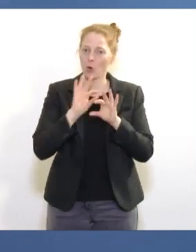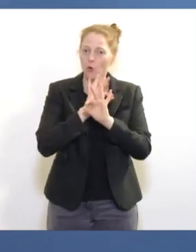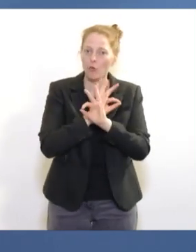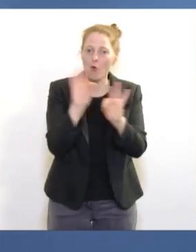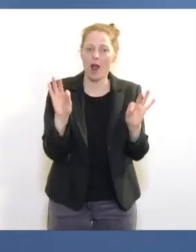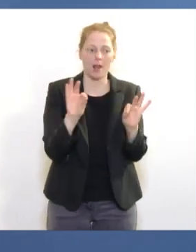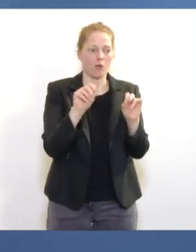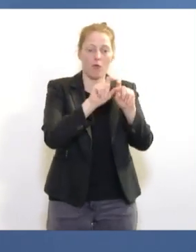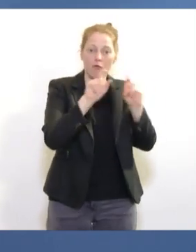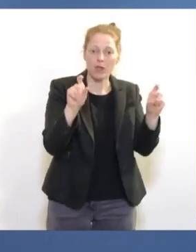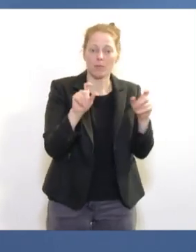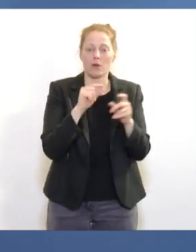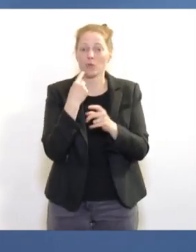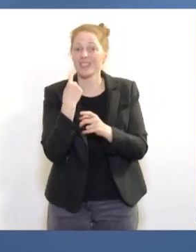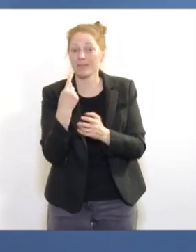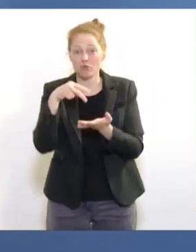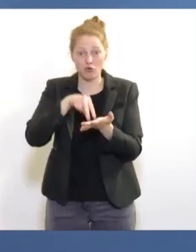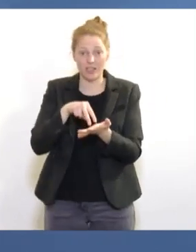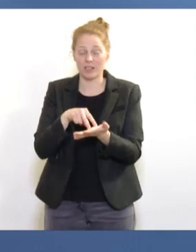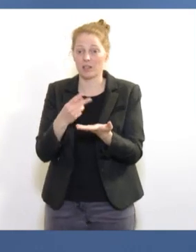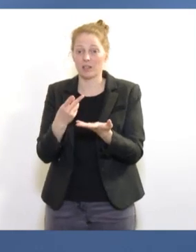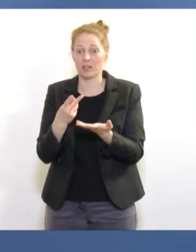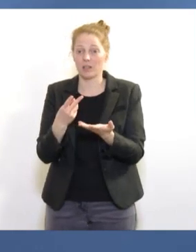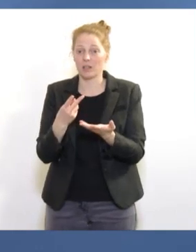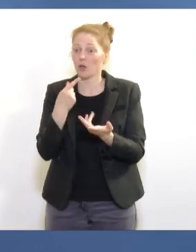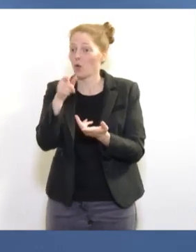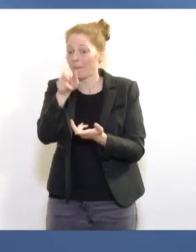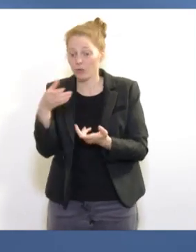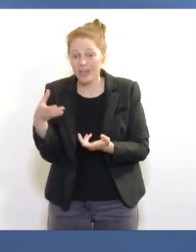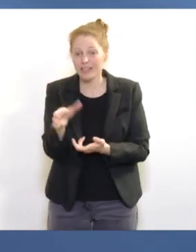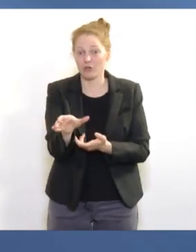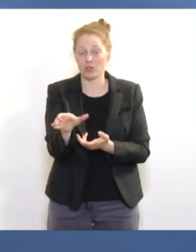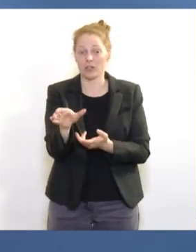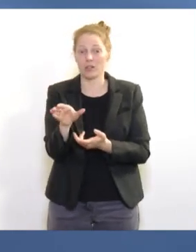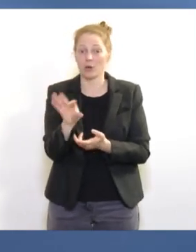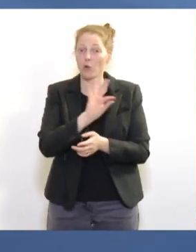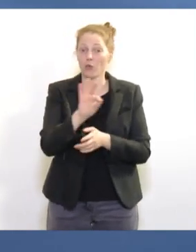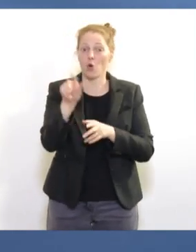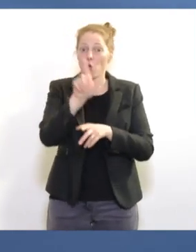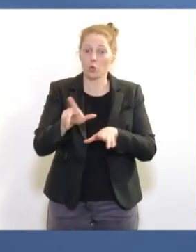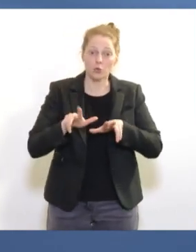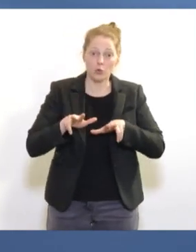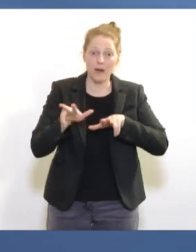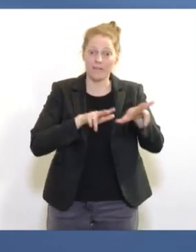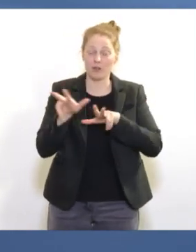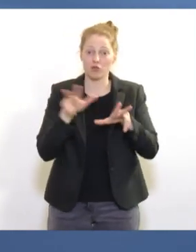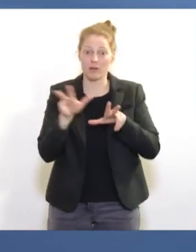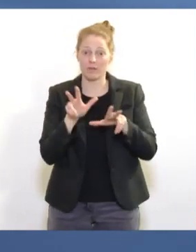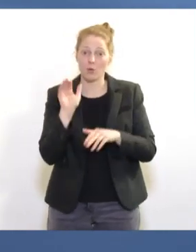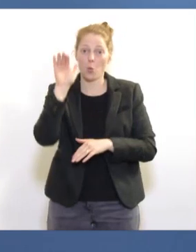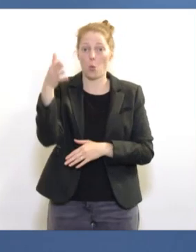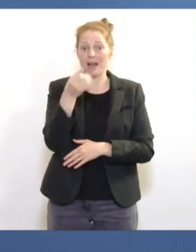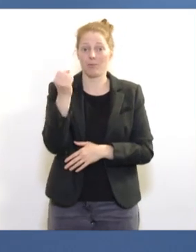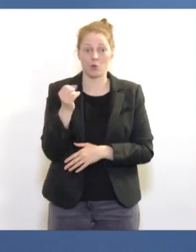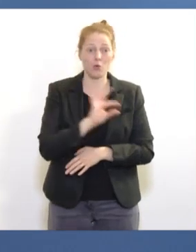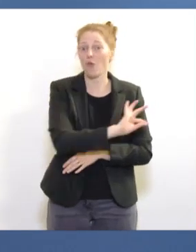Independenten, am Dienst von den Salarien, die bei den Independenten arbeiten, am Dienst vom Überleben von unserer Ökonomie und damit am Dienst von uns allen.